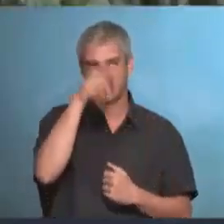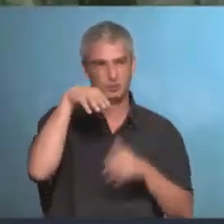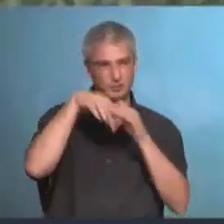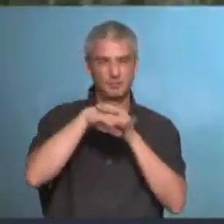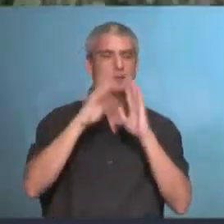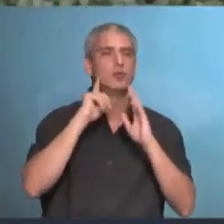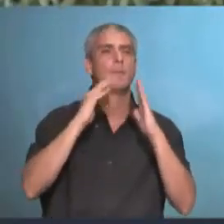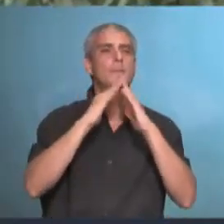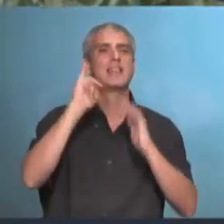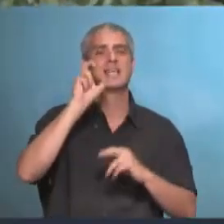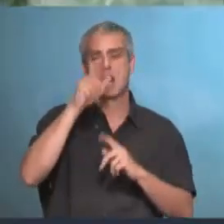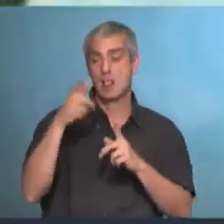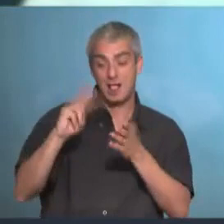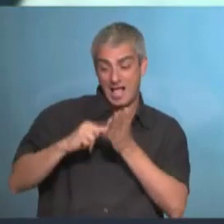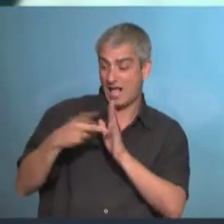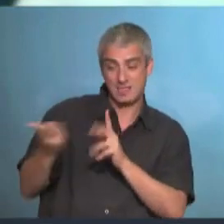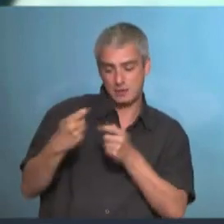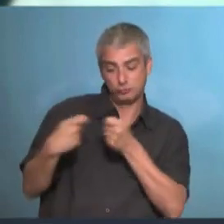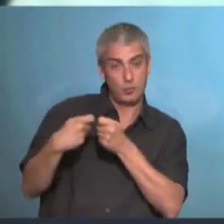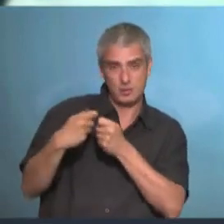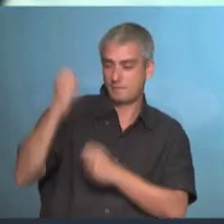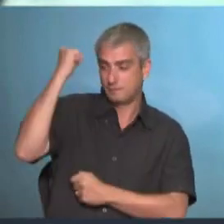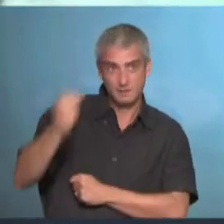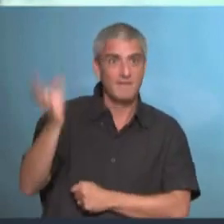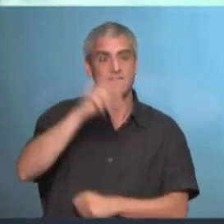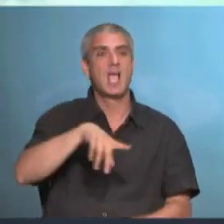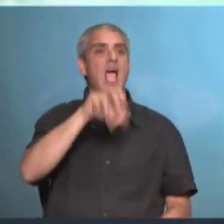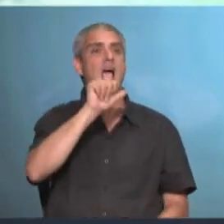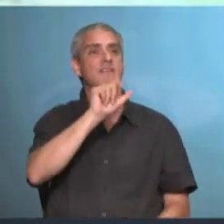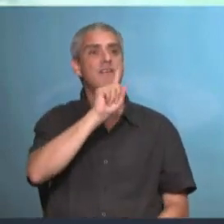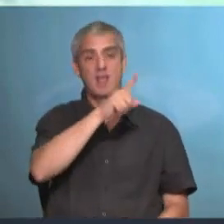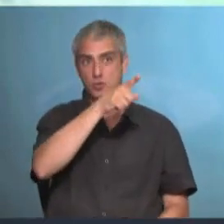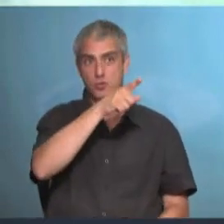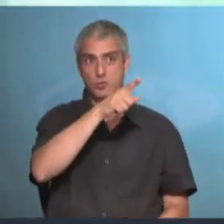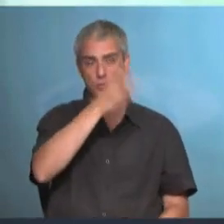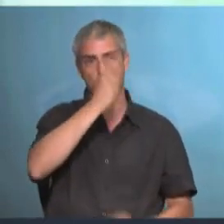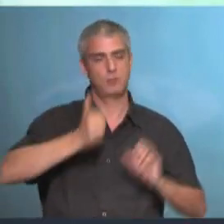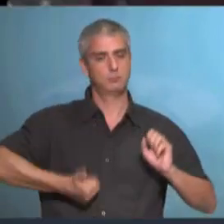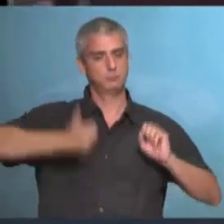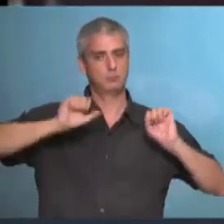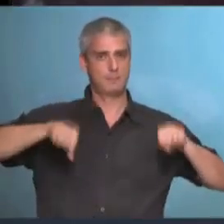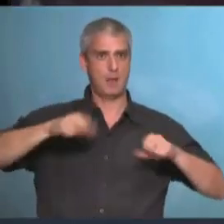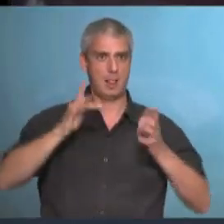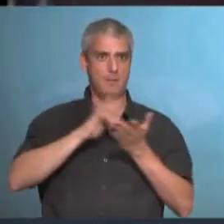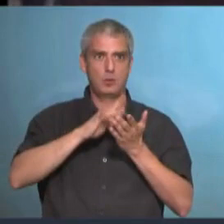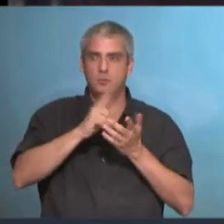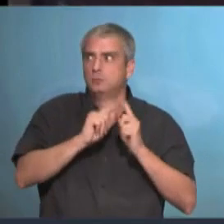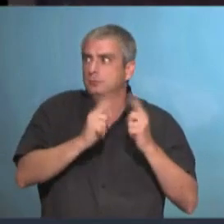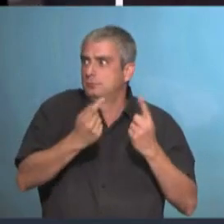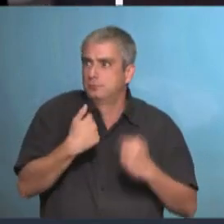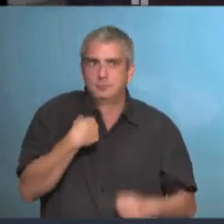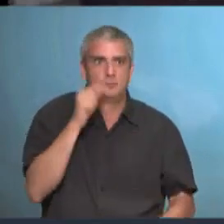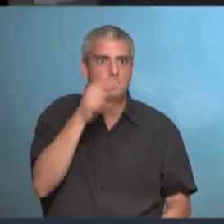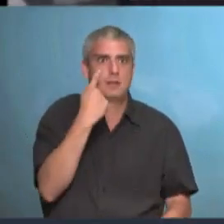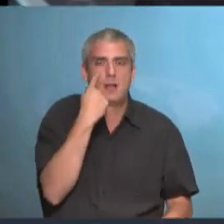יעל רצח את שותפו לחדר ואת אבי ואנונו, בבר, בעל המקום. זה הזוי, באתי לראות